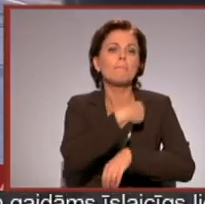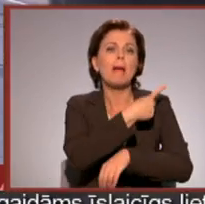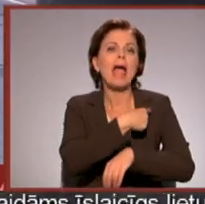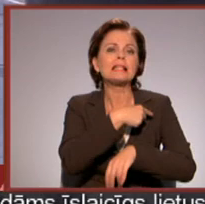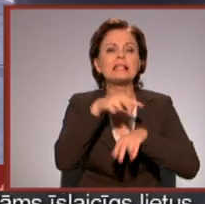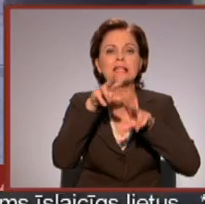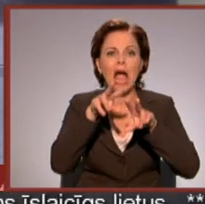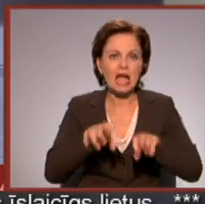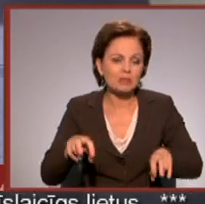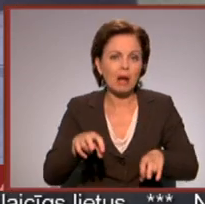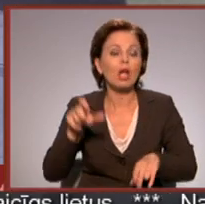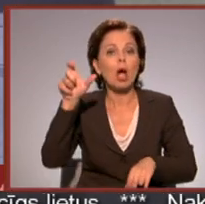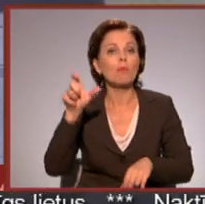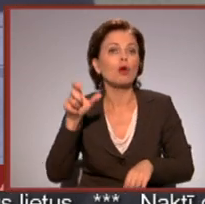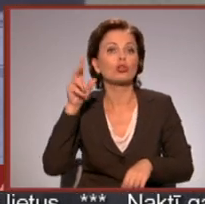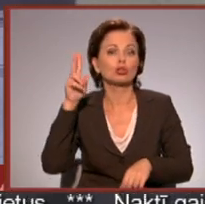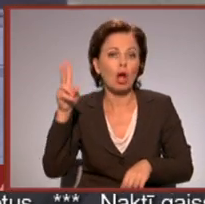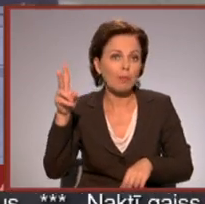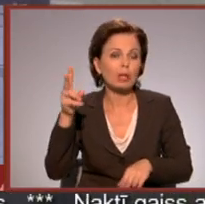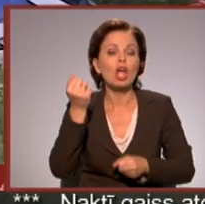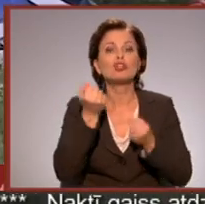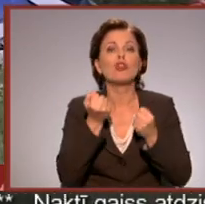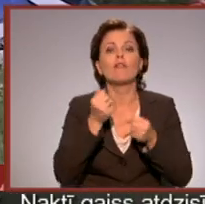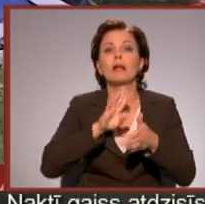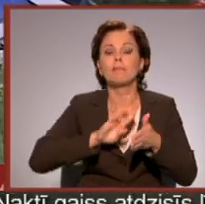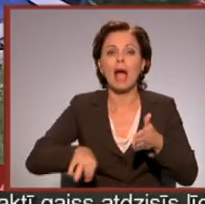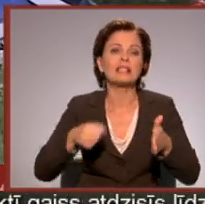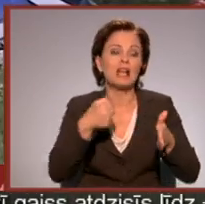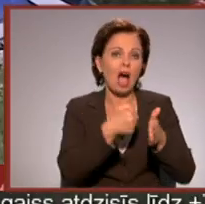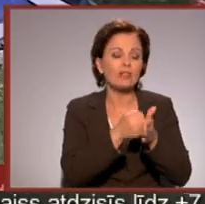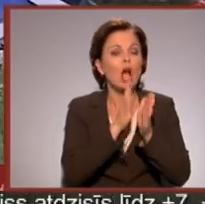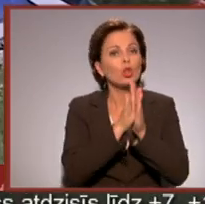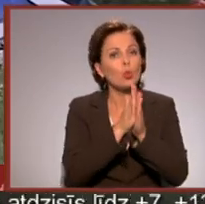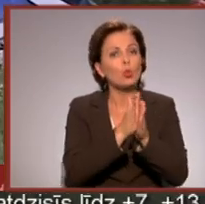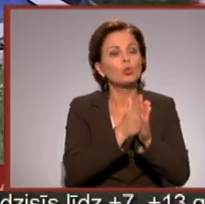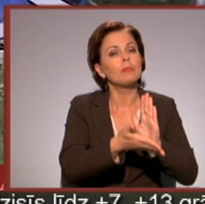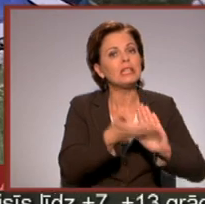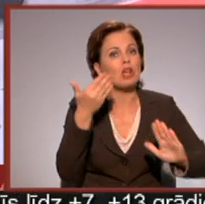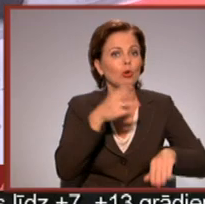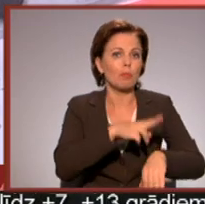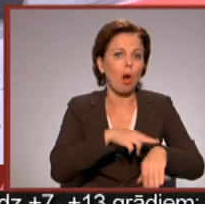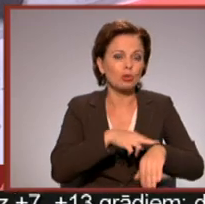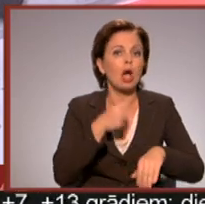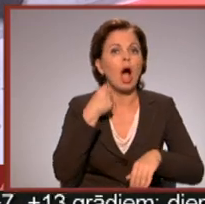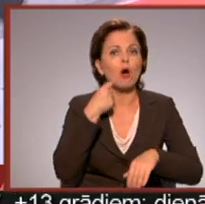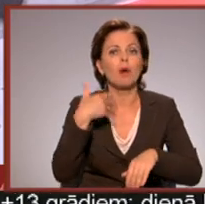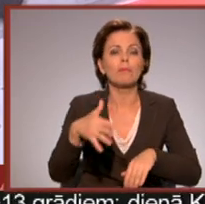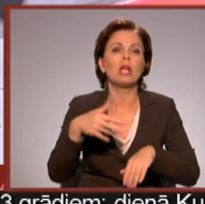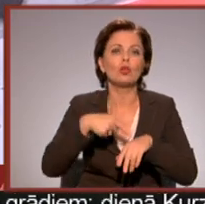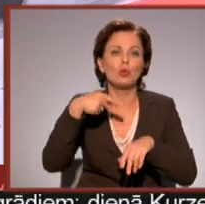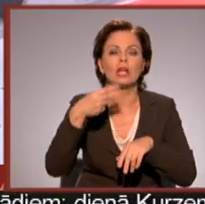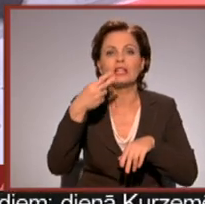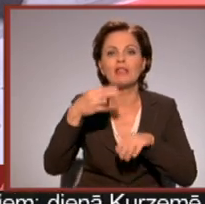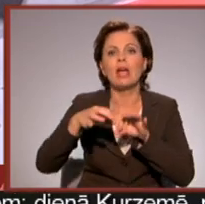kā apliecināja persona, pie kura šoferis tūlīt pēc avārijas vērsās ar lūgumu izsaukt policiju, alkohols bija jūtams no 2